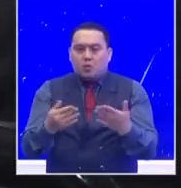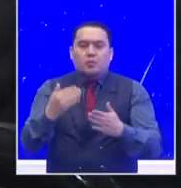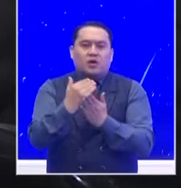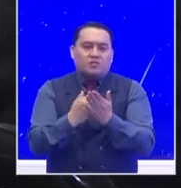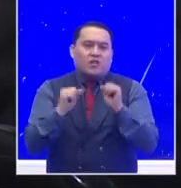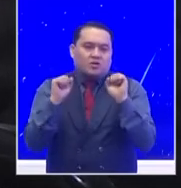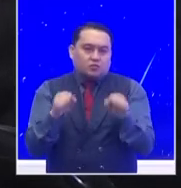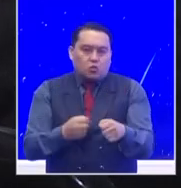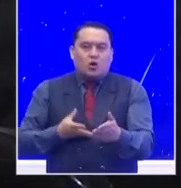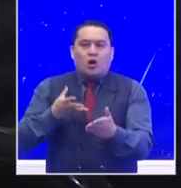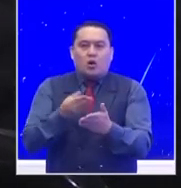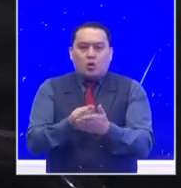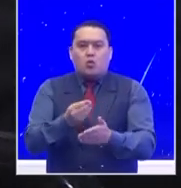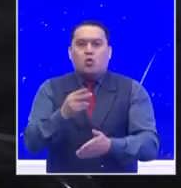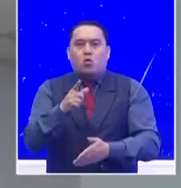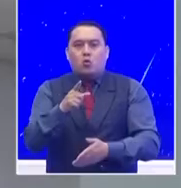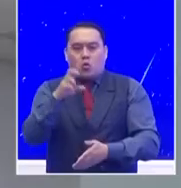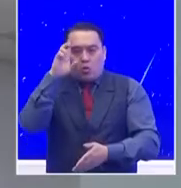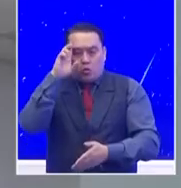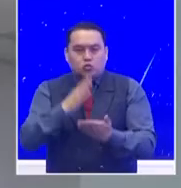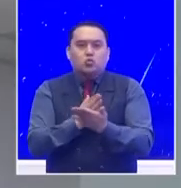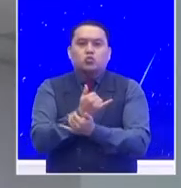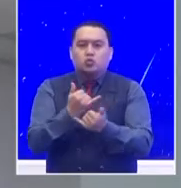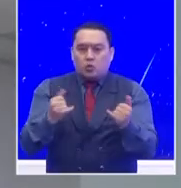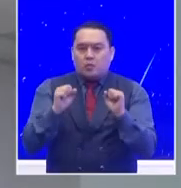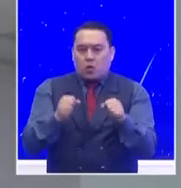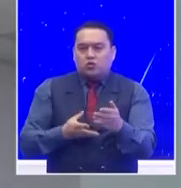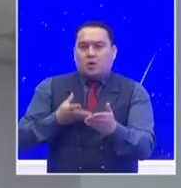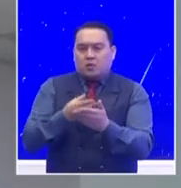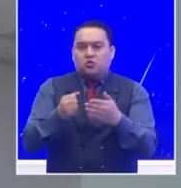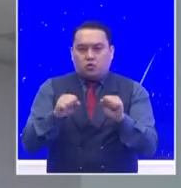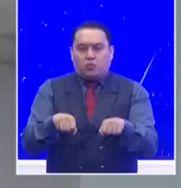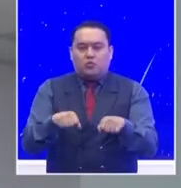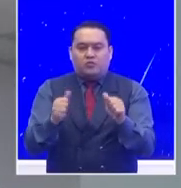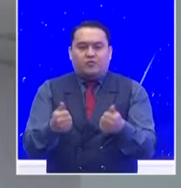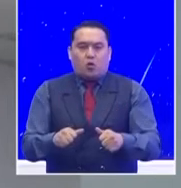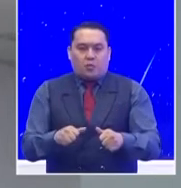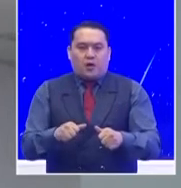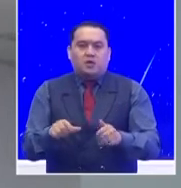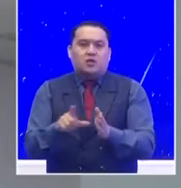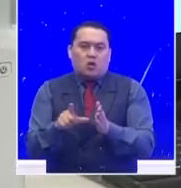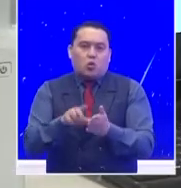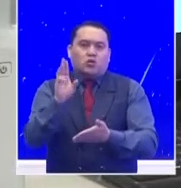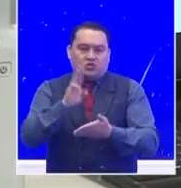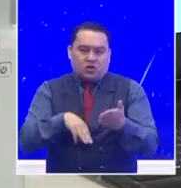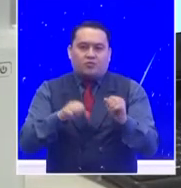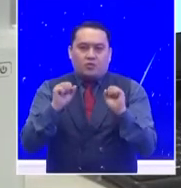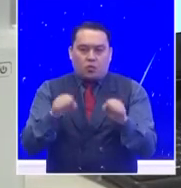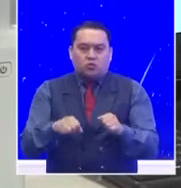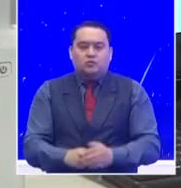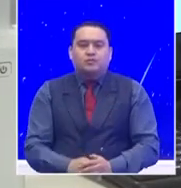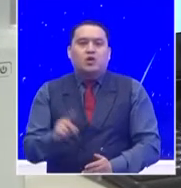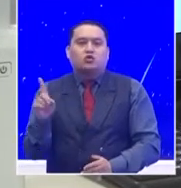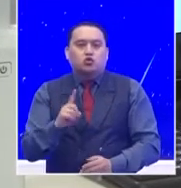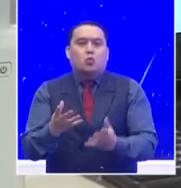есть возможность оплатить госпошлины за получение госуслуг, оказываемых в традиционной бумажной форме, включая налоги и штрафы. Чтобы